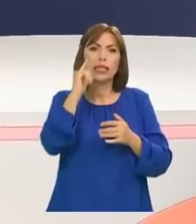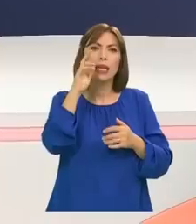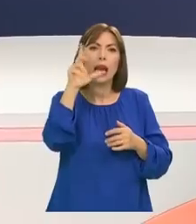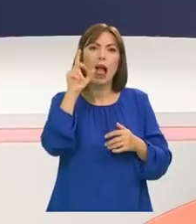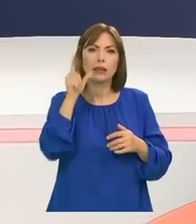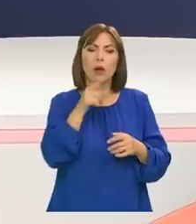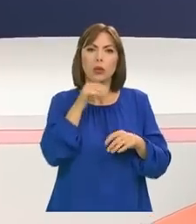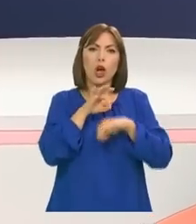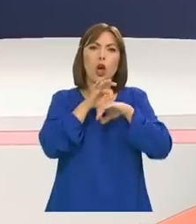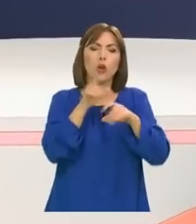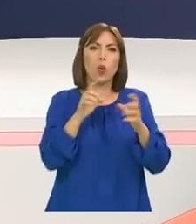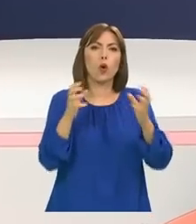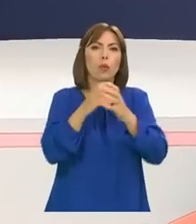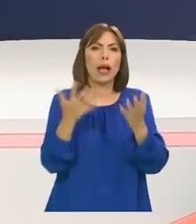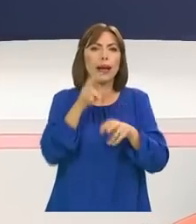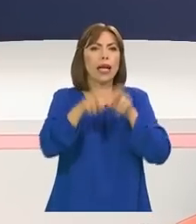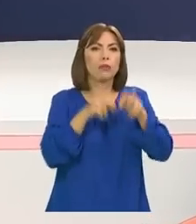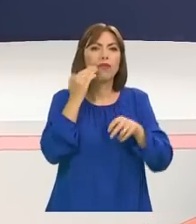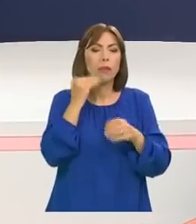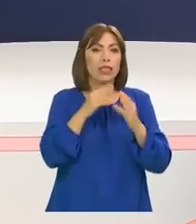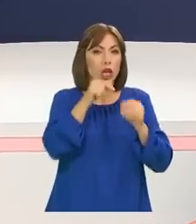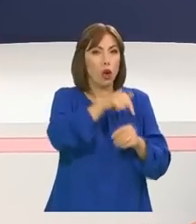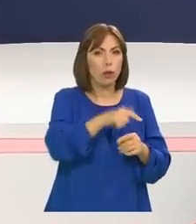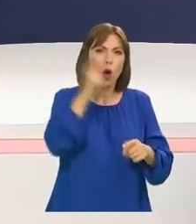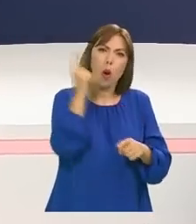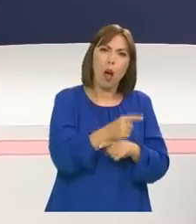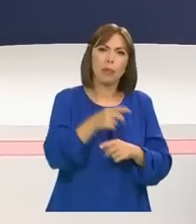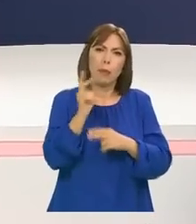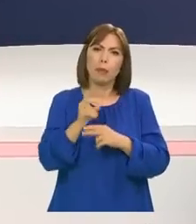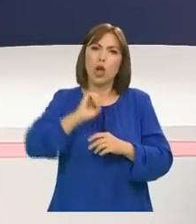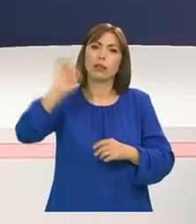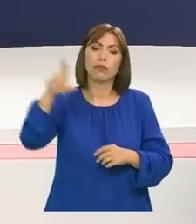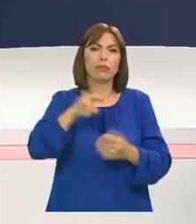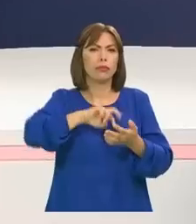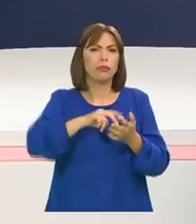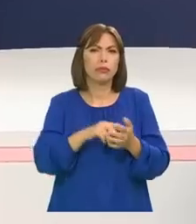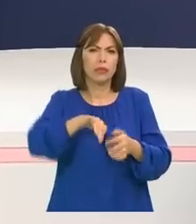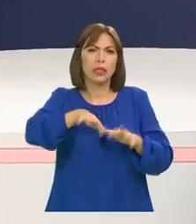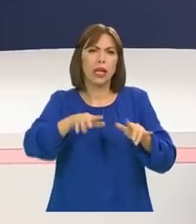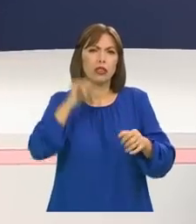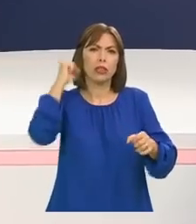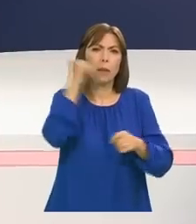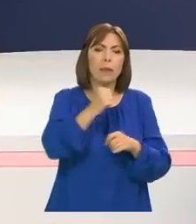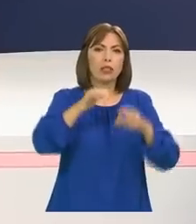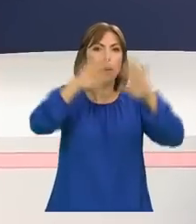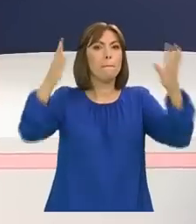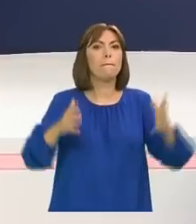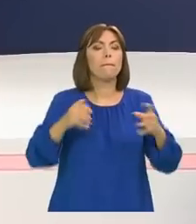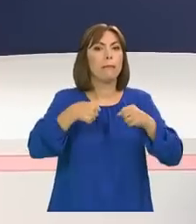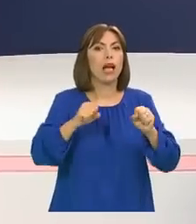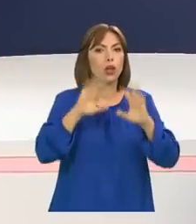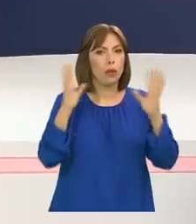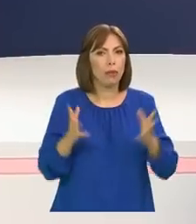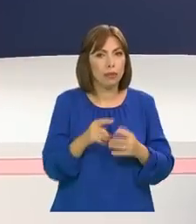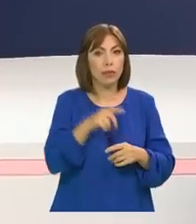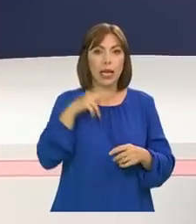coordona o grupare care exploata femei din România, obligându-le să se prostitueze. Se ocupa de tâlhării și spargeri din bancomate. El